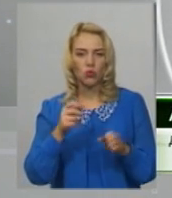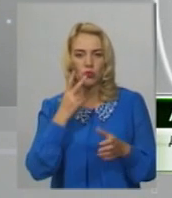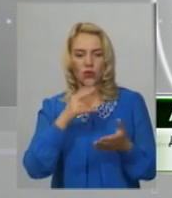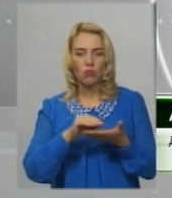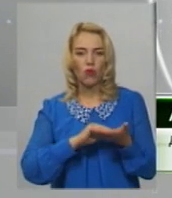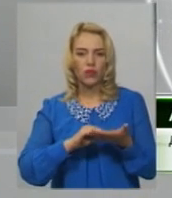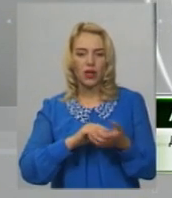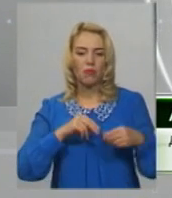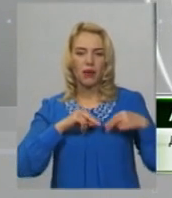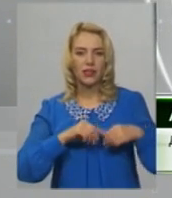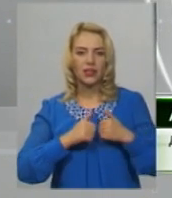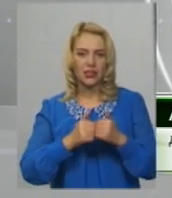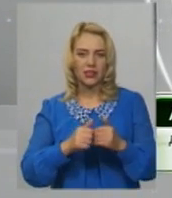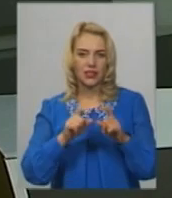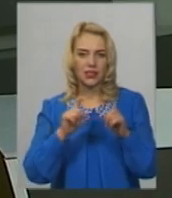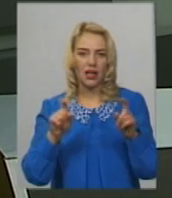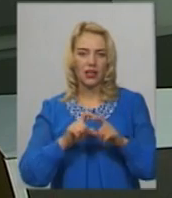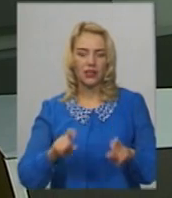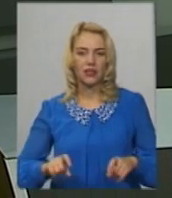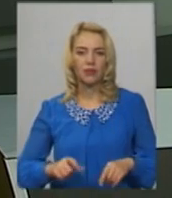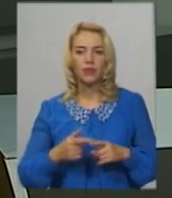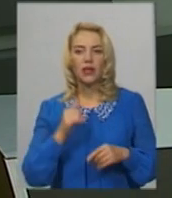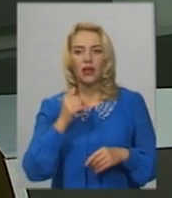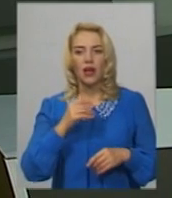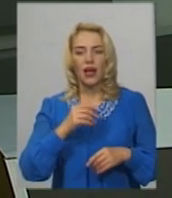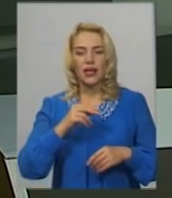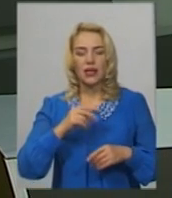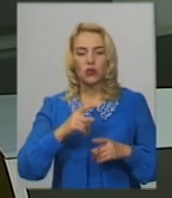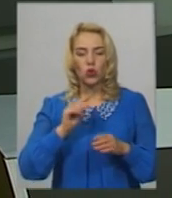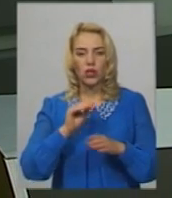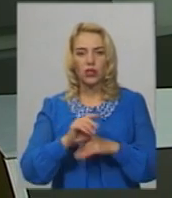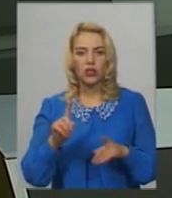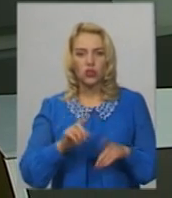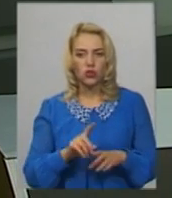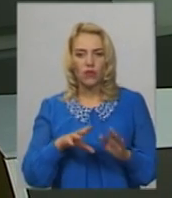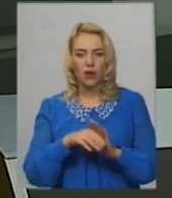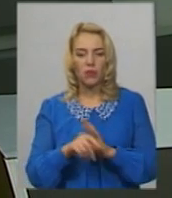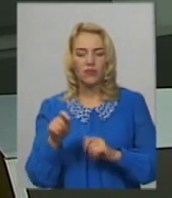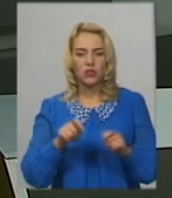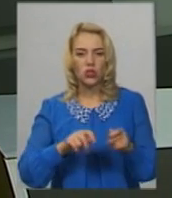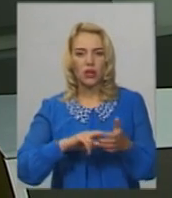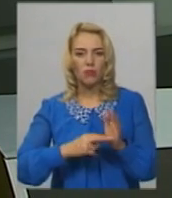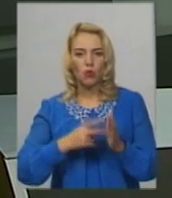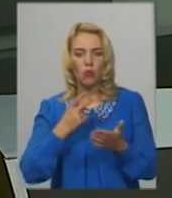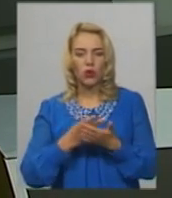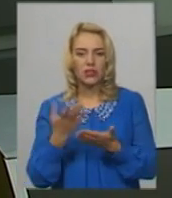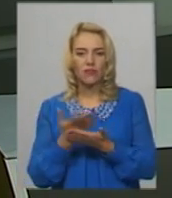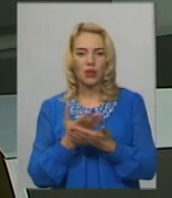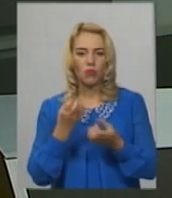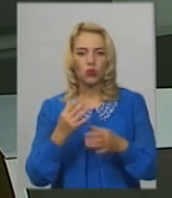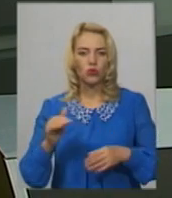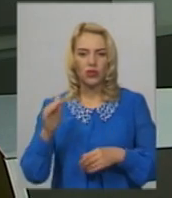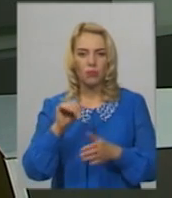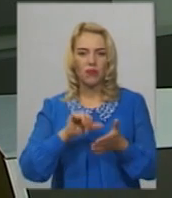наших партнерських закладах. Андрій Заяц додає, в рамках фестивалю заплановані покази фільмів «Просто небо»,